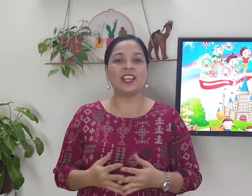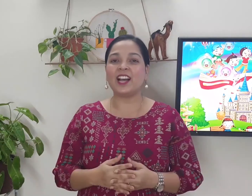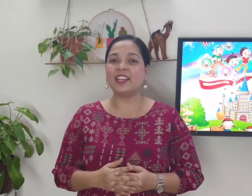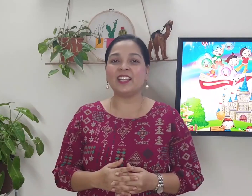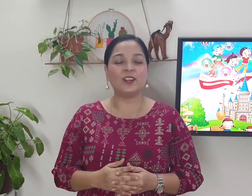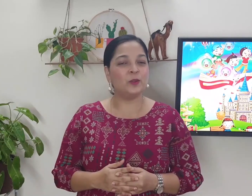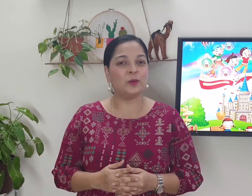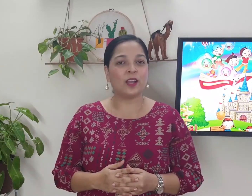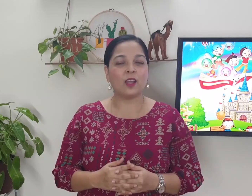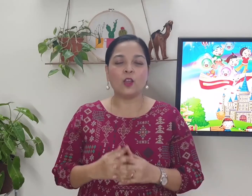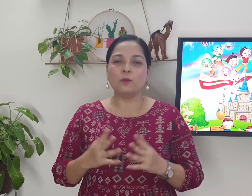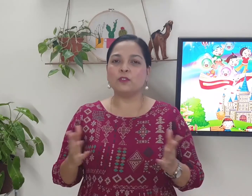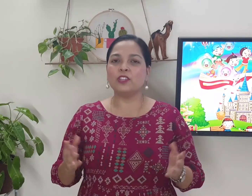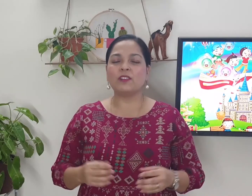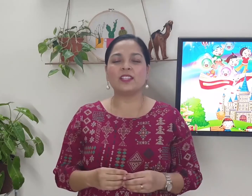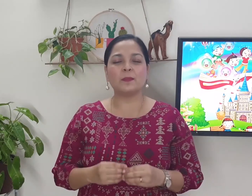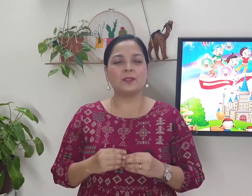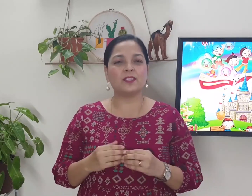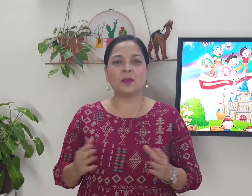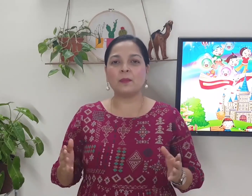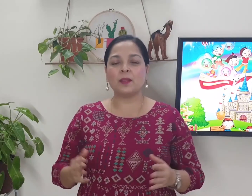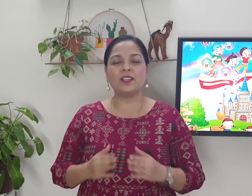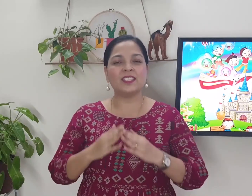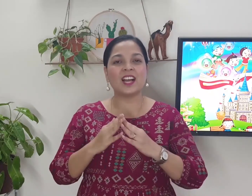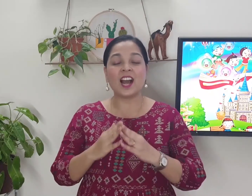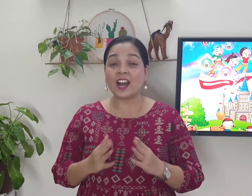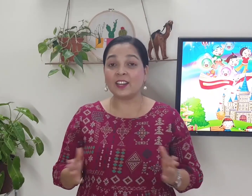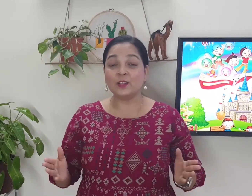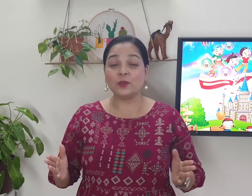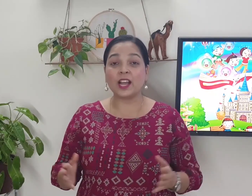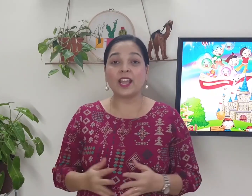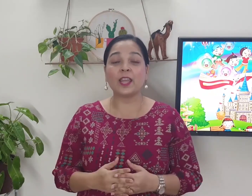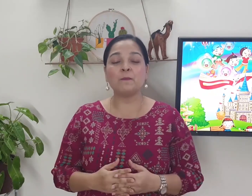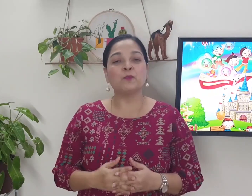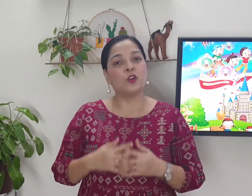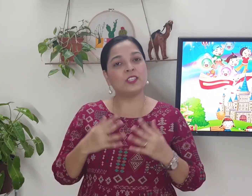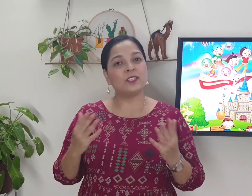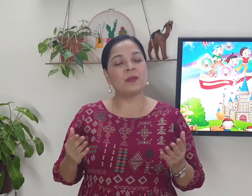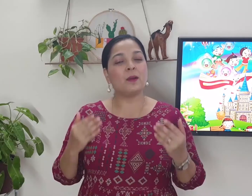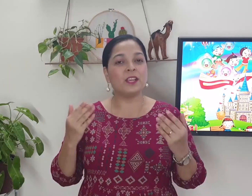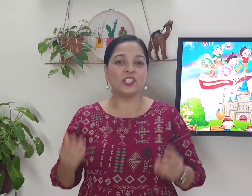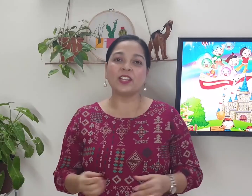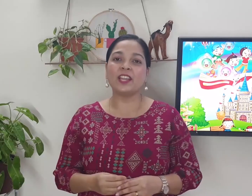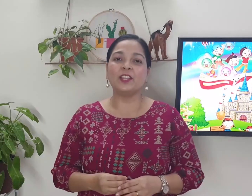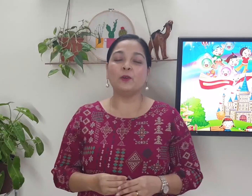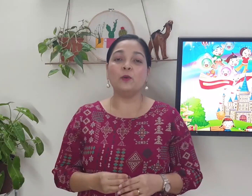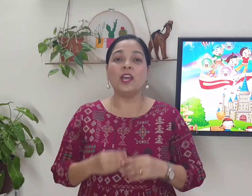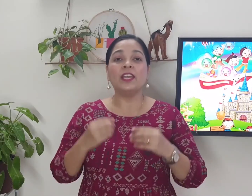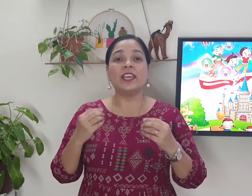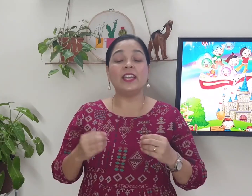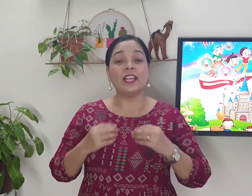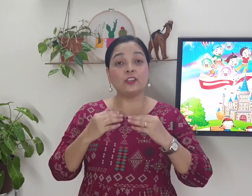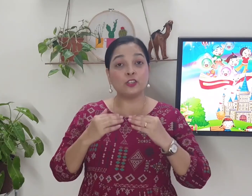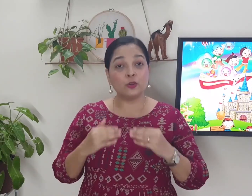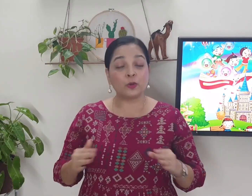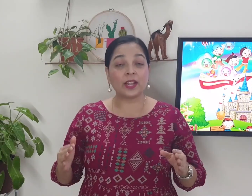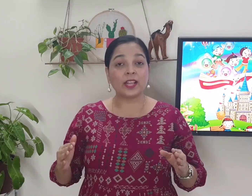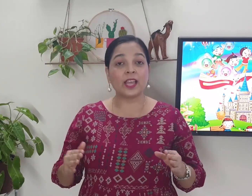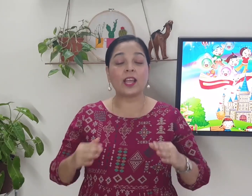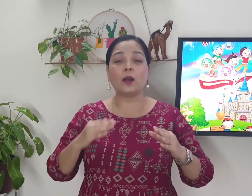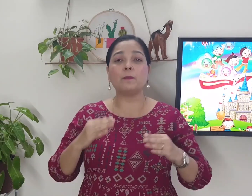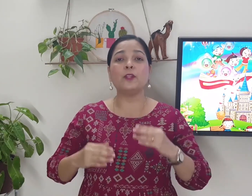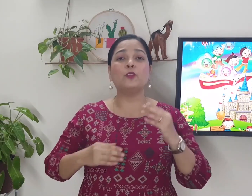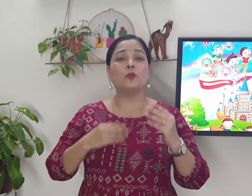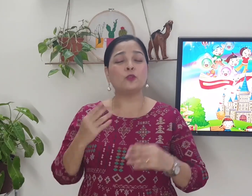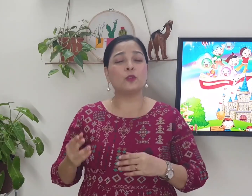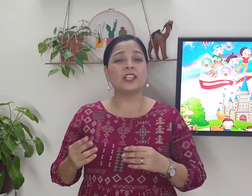आणि कहाणी ऐकली. मला विश्वास आहे तुम्ही सगळ्यांनी त्याचा आनंद घेतला आहे. आणि जसं मी दरवेळी सांगते की ही लिंक